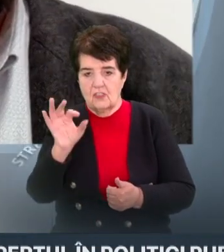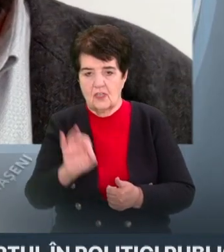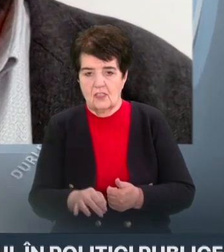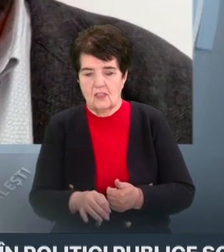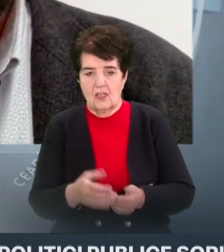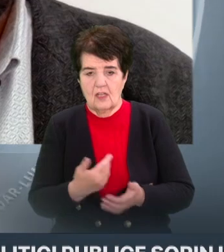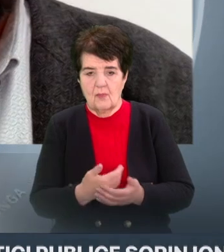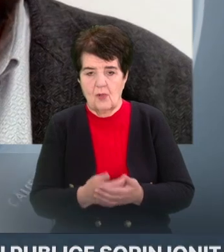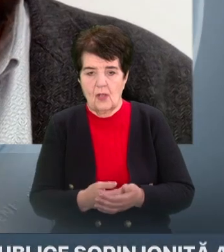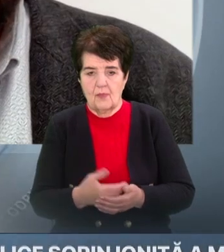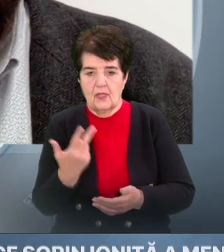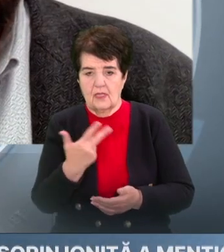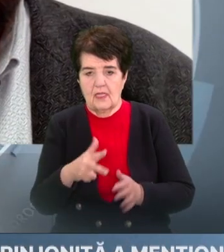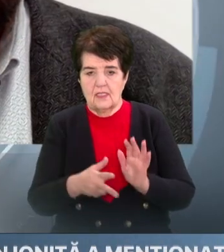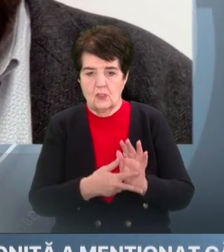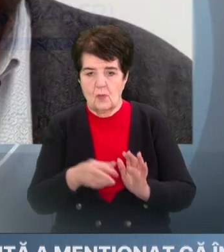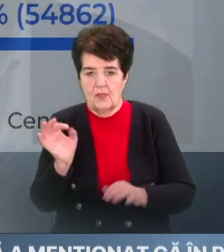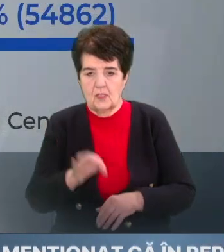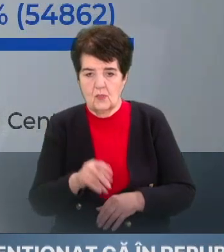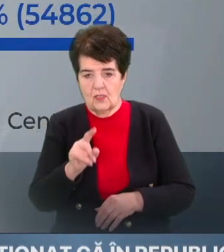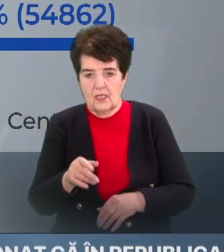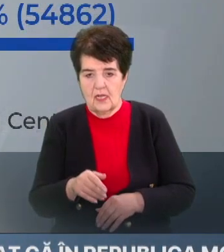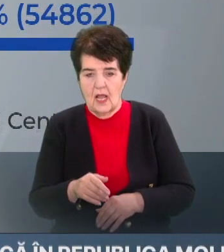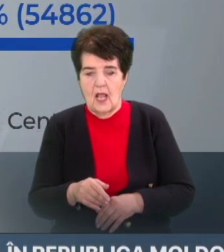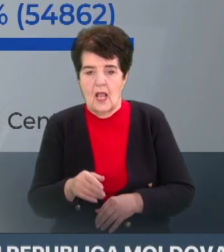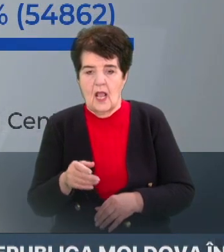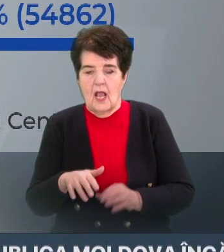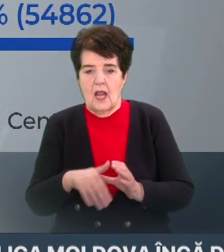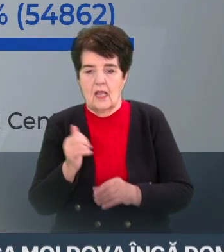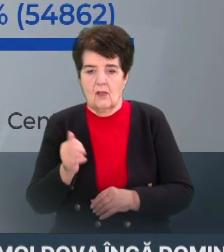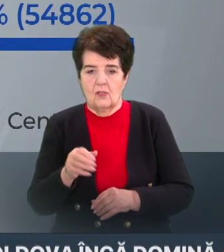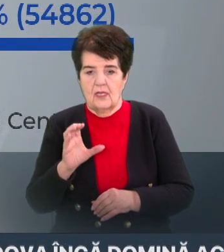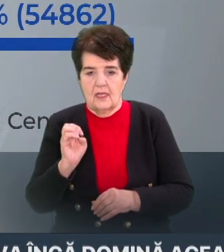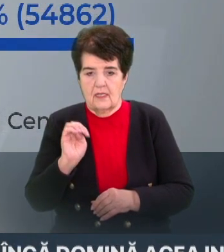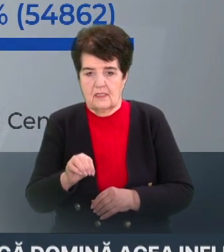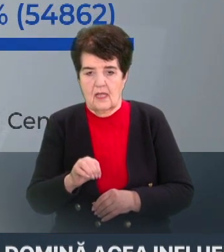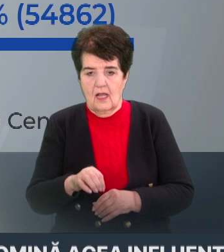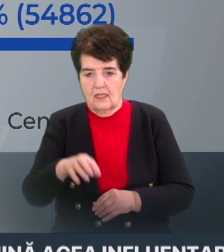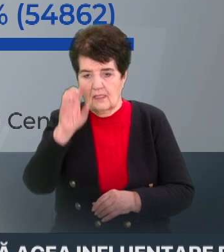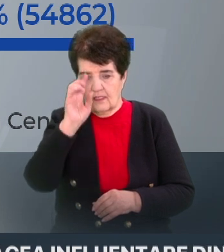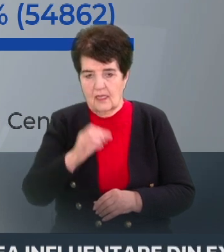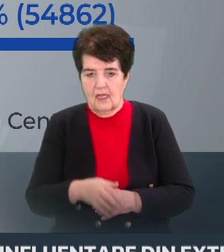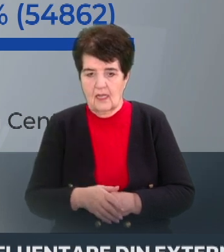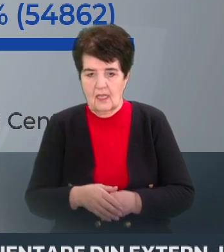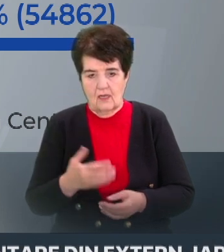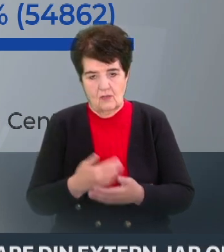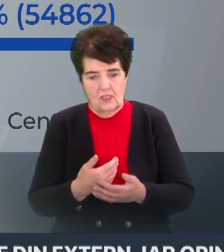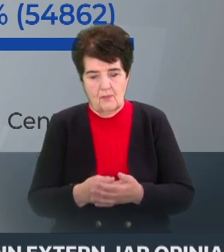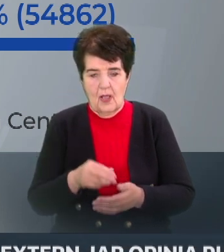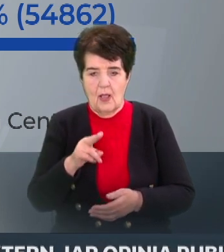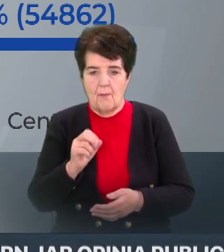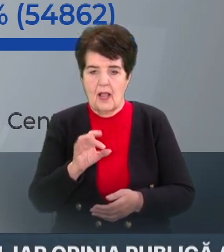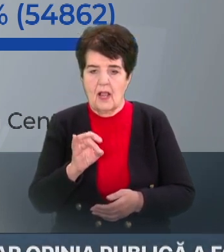de aproape 38% din alegătorii raioanelor de est a țării. Nu vi se par paradoxale